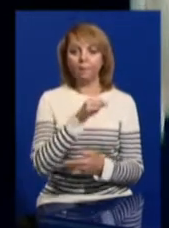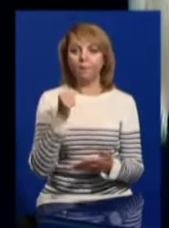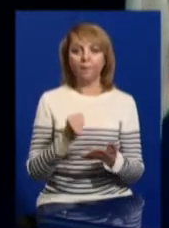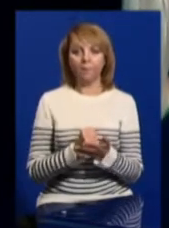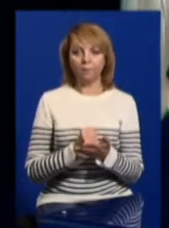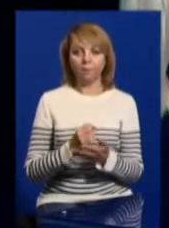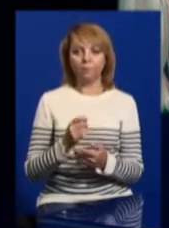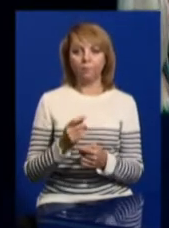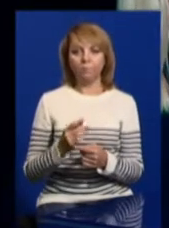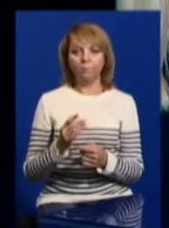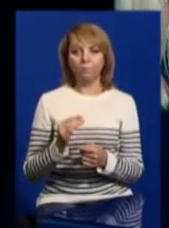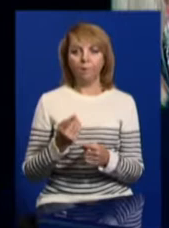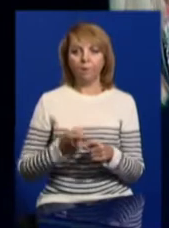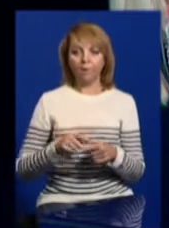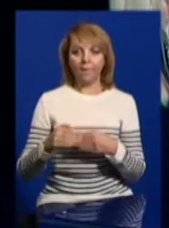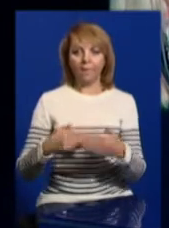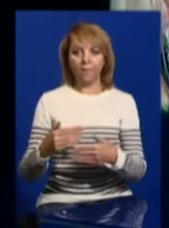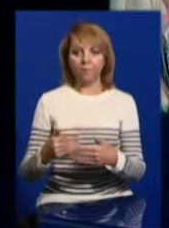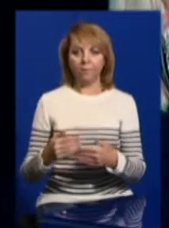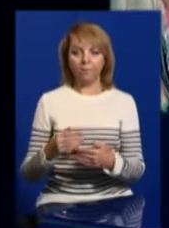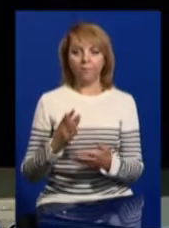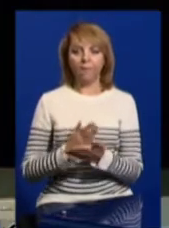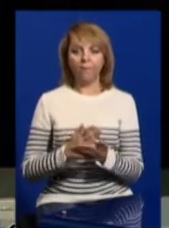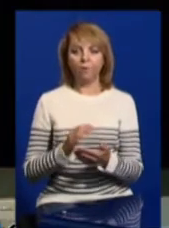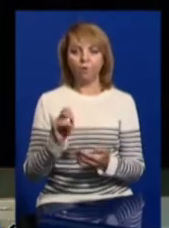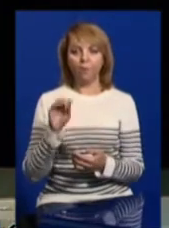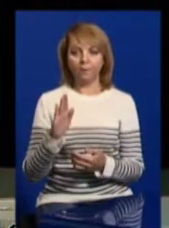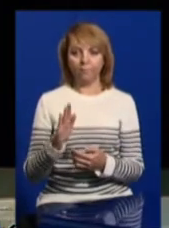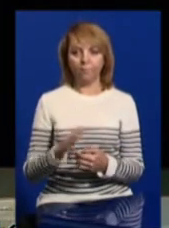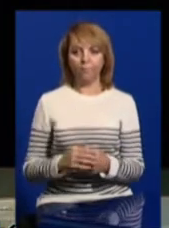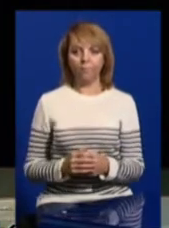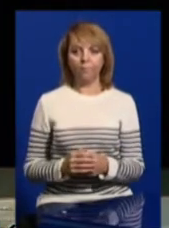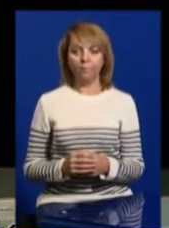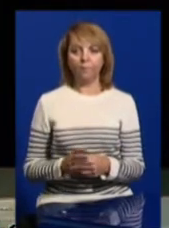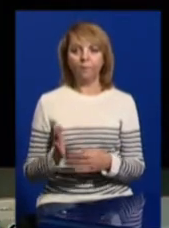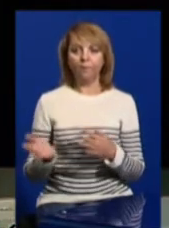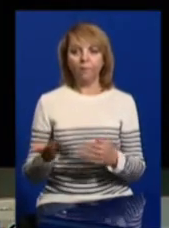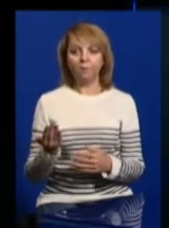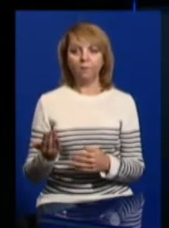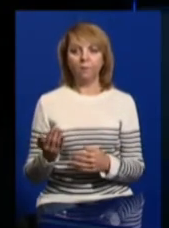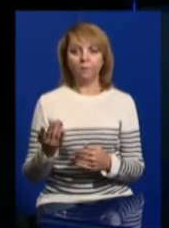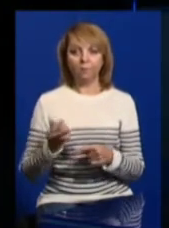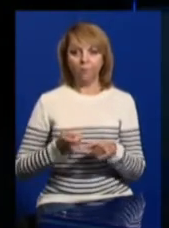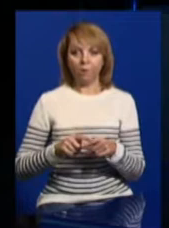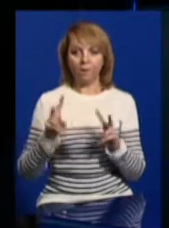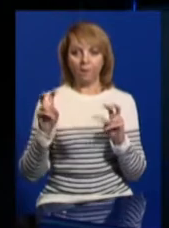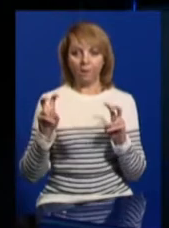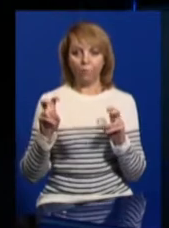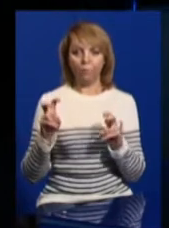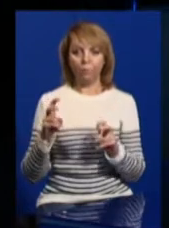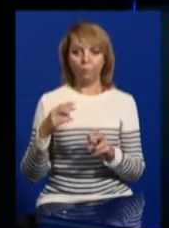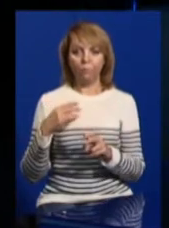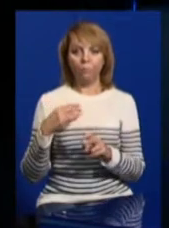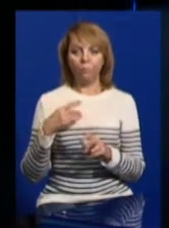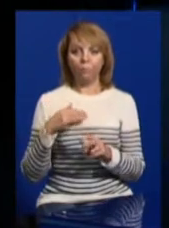підтвердила на підтверджуючому етапі наявність оп'ятів. І, ну, давайте з цією темою